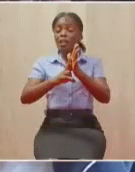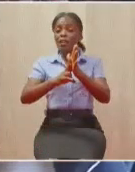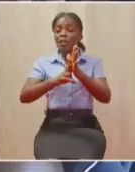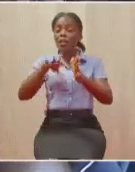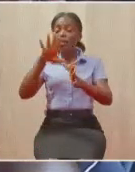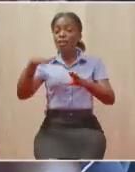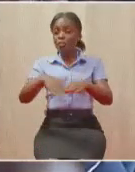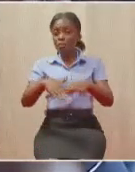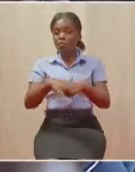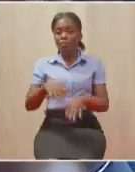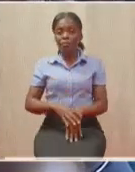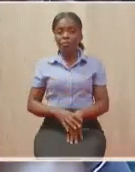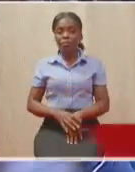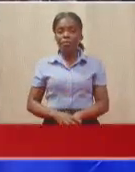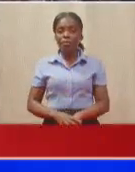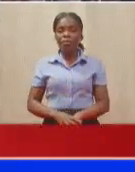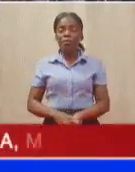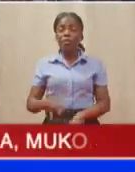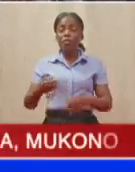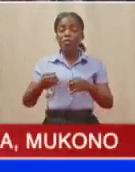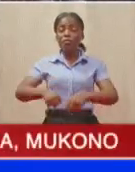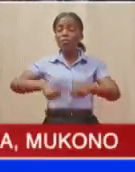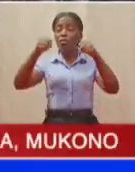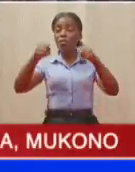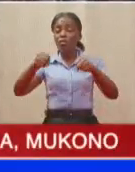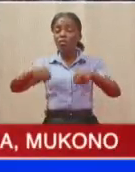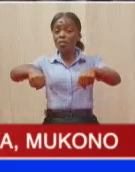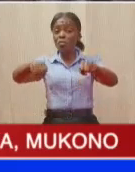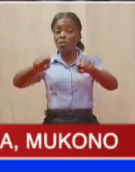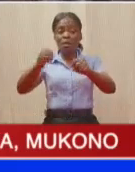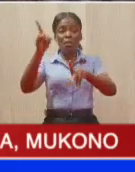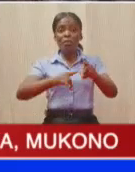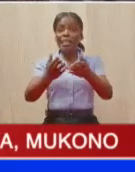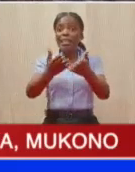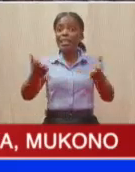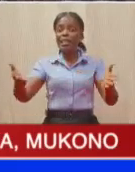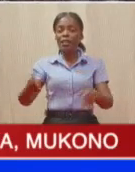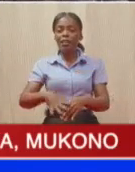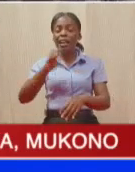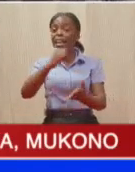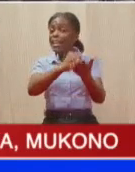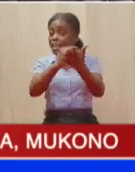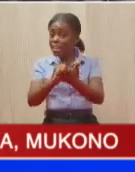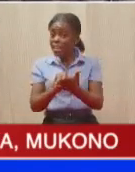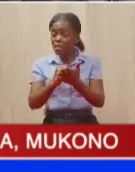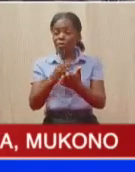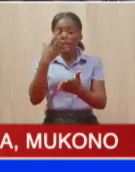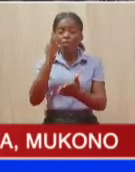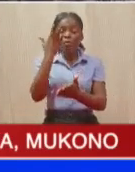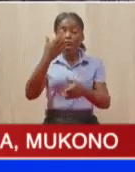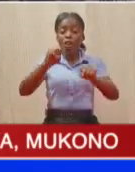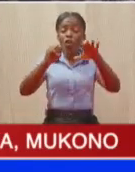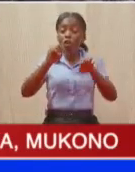So njagala ssebo ssentebe wa boodabooda abantu bano abali wano baali badde batuyamba oyo atalina